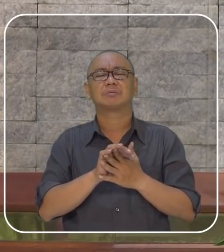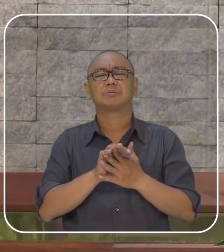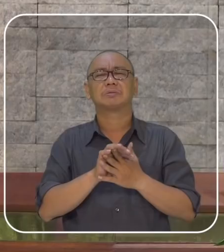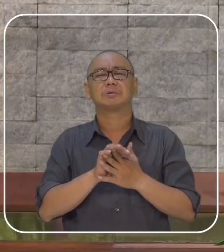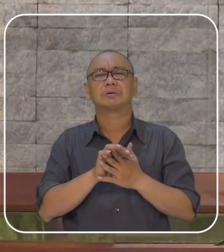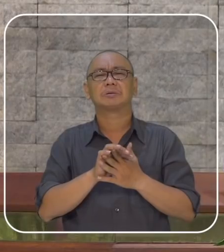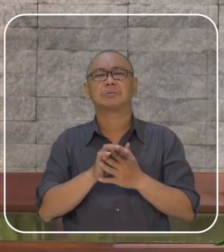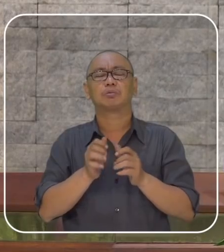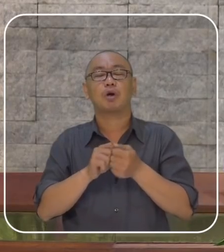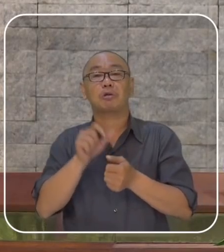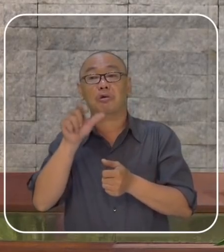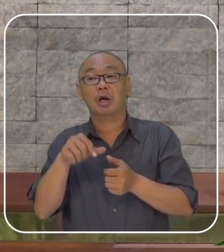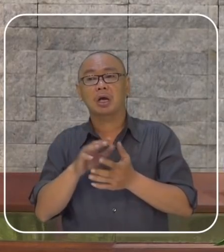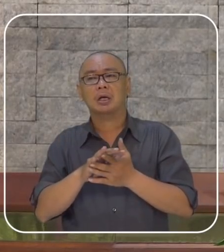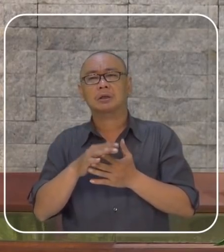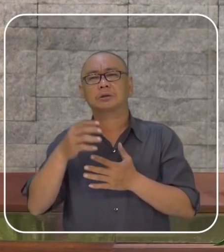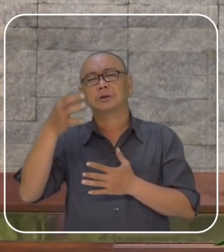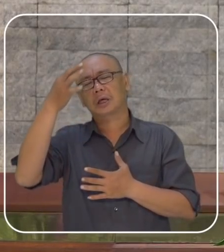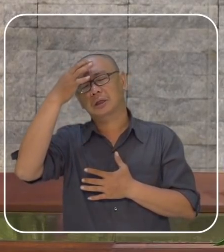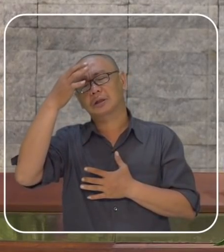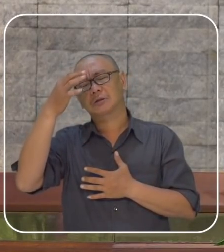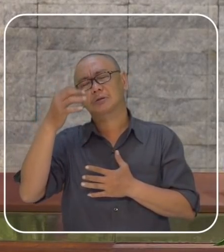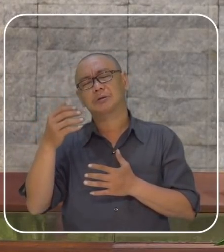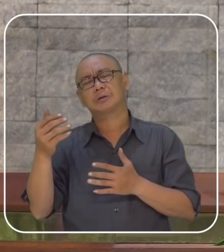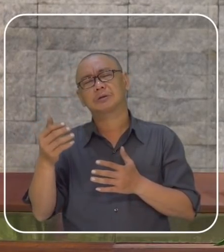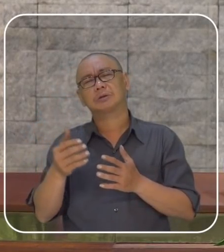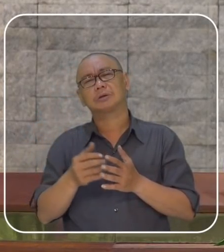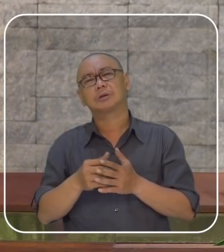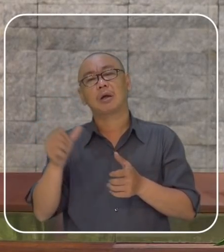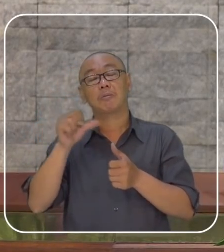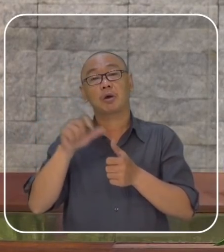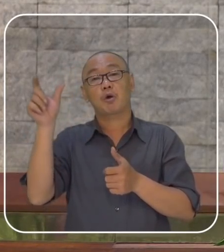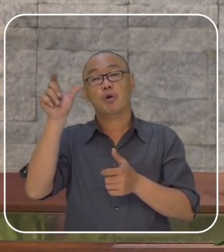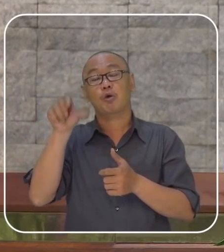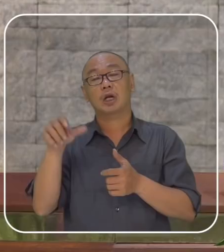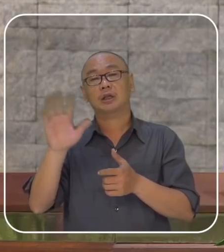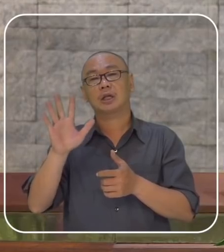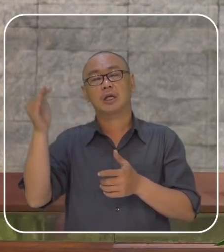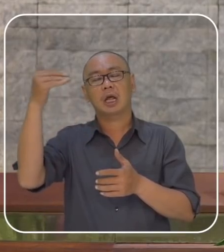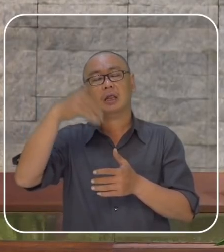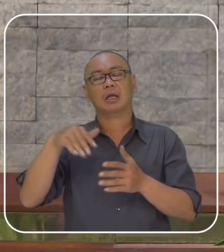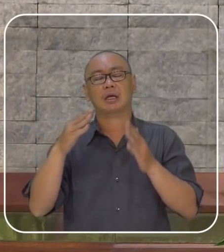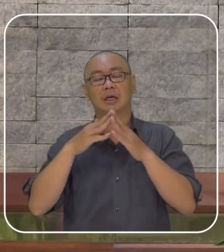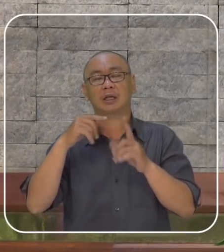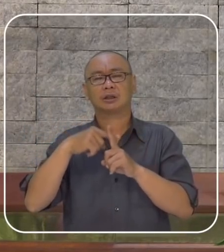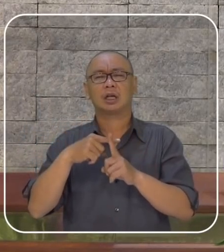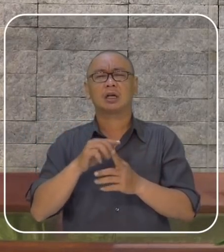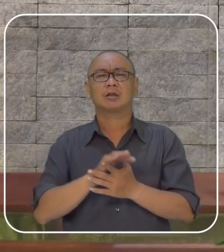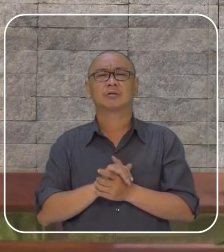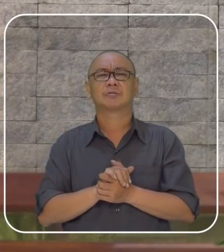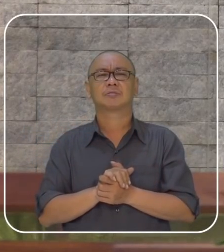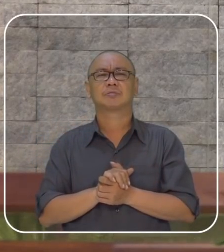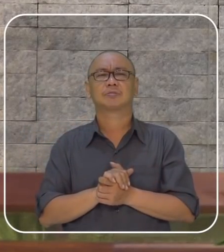menyakitkan orang dan kemudian dia tidak mau ke gereja, saudara tidak bisa katakan bahwa ah, itu kan urusannya dia. Tidak.